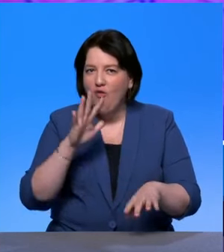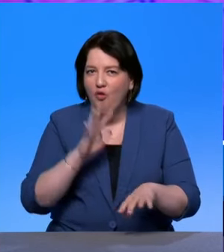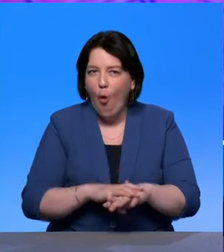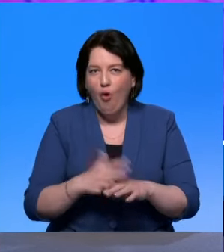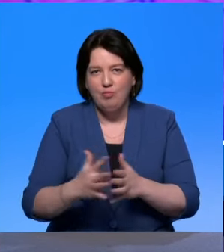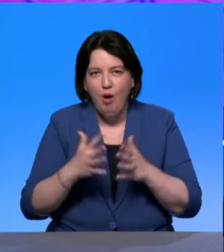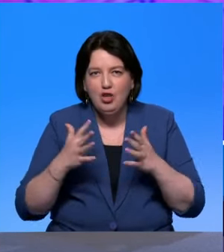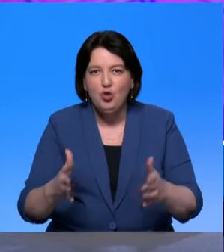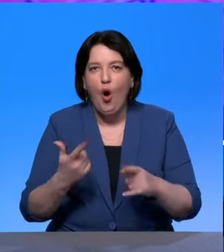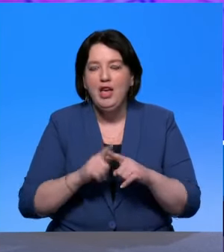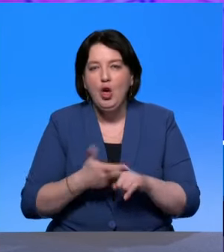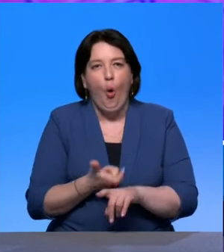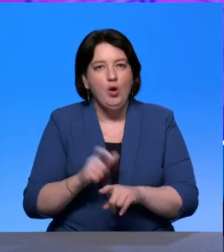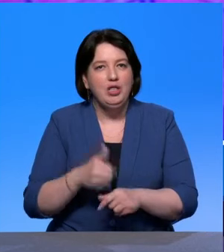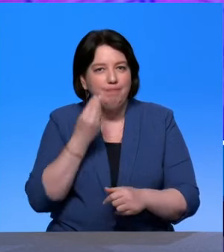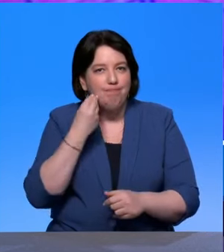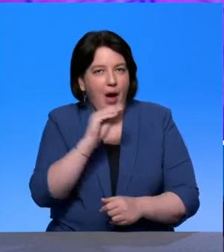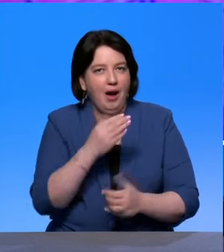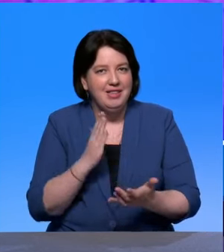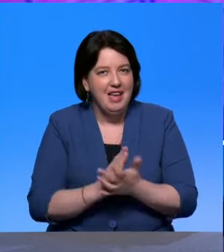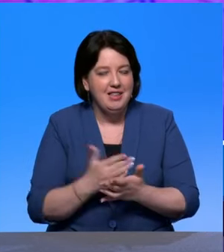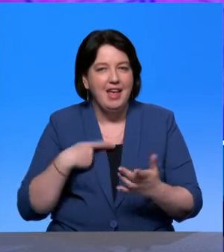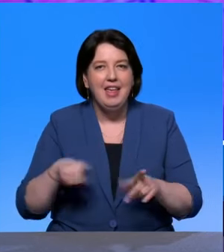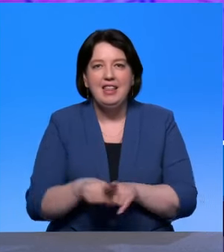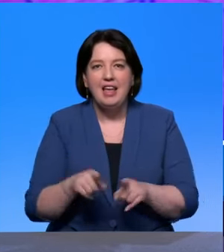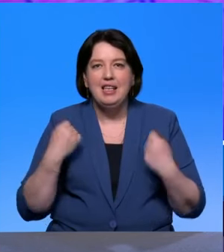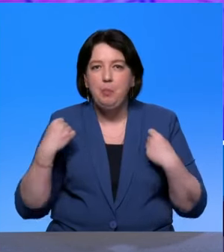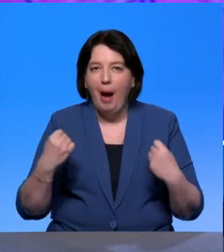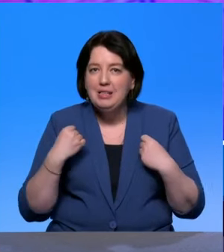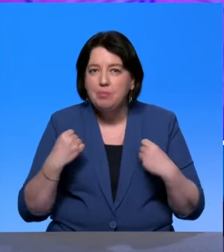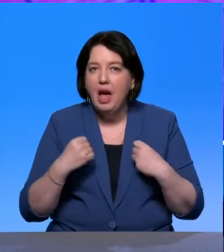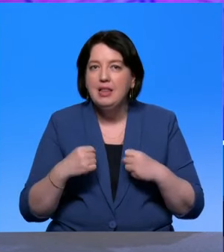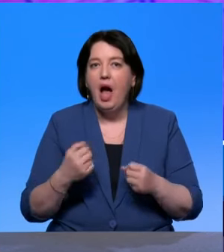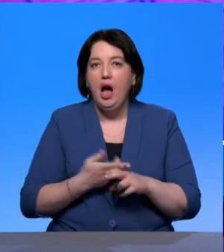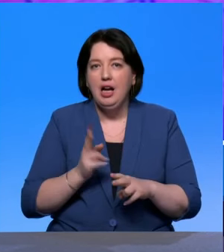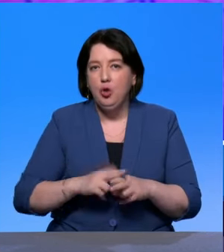достаточно хорошие, и у нас есть такие спортсмены из России, которые уже